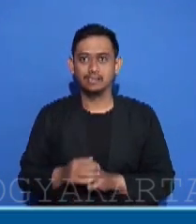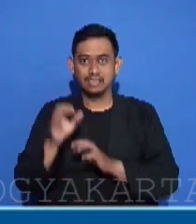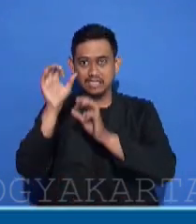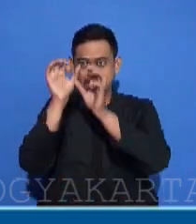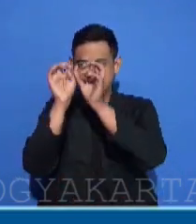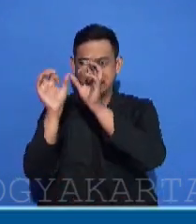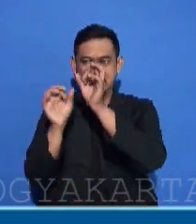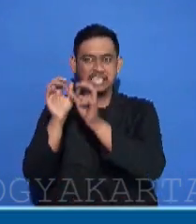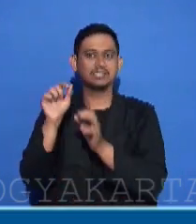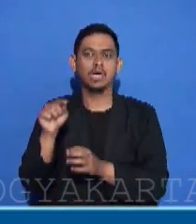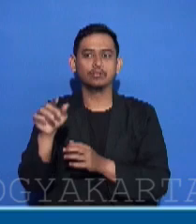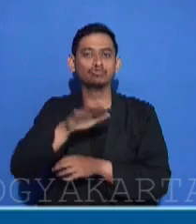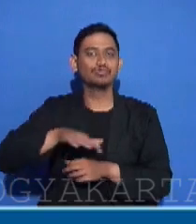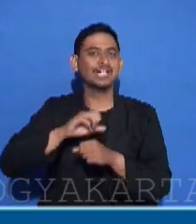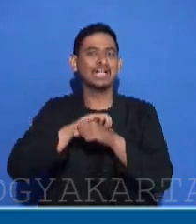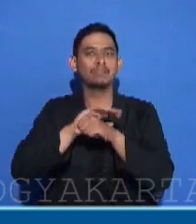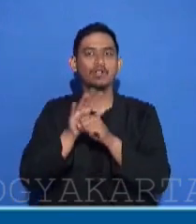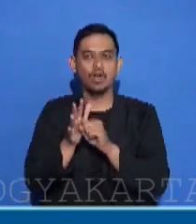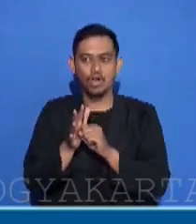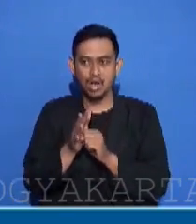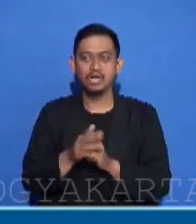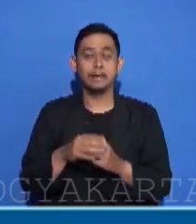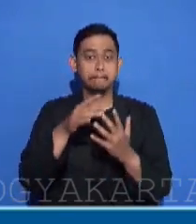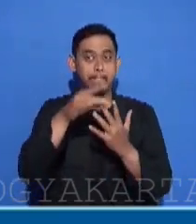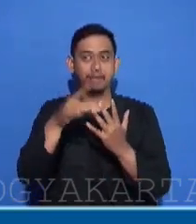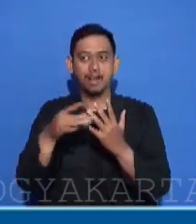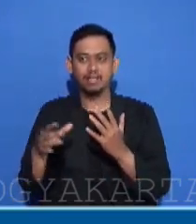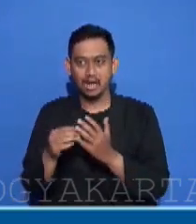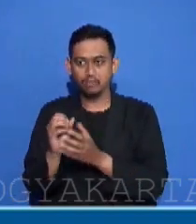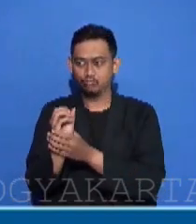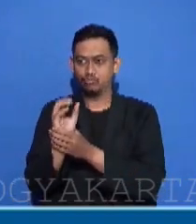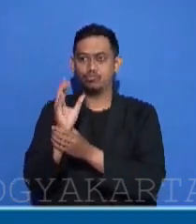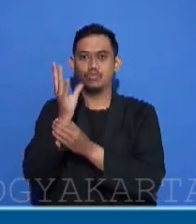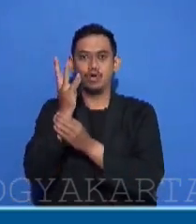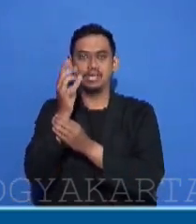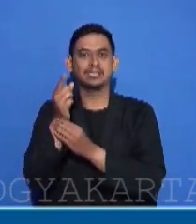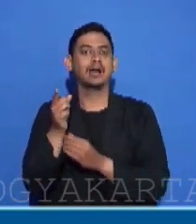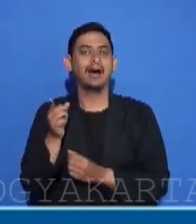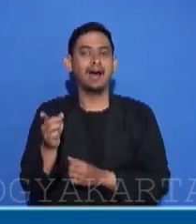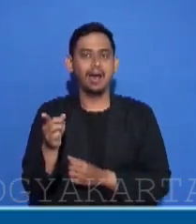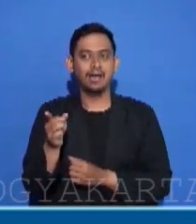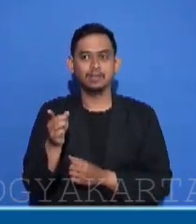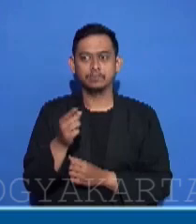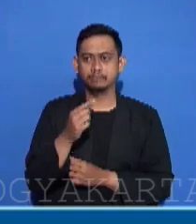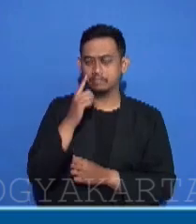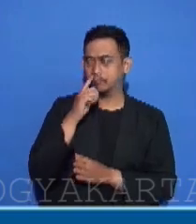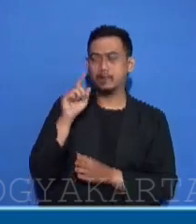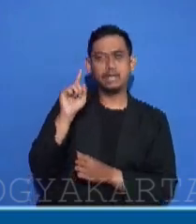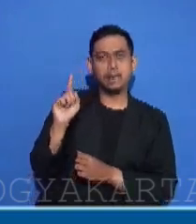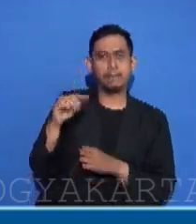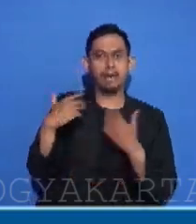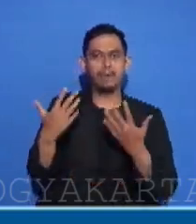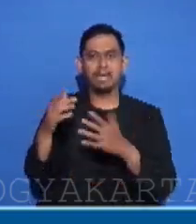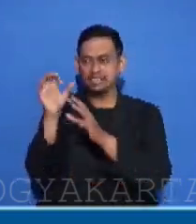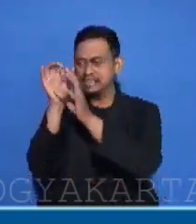ing laladan temon ingkang kaleresan langkung milih kelengkeng jenis New Crystal kangge dipun mekaraken menika waleh nindakaken usaha budidaya